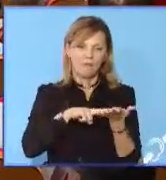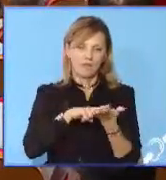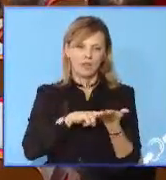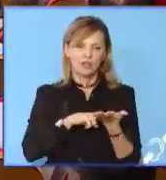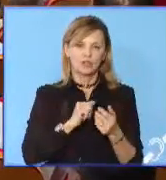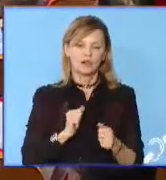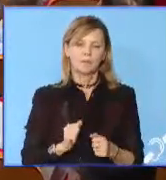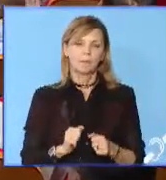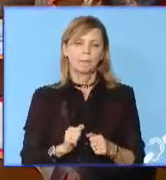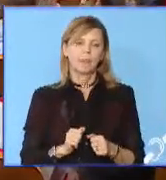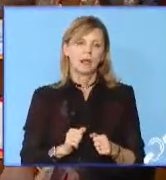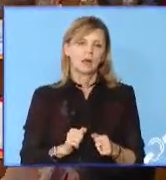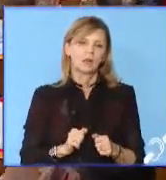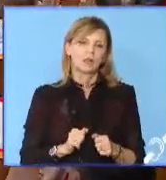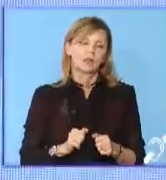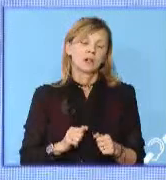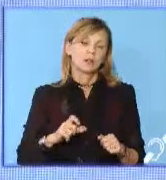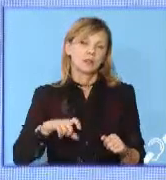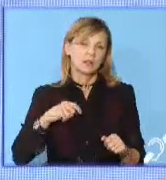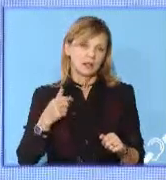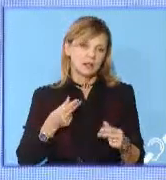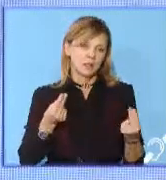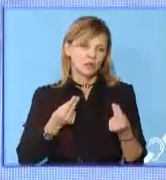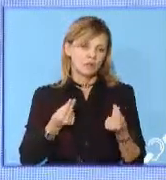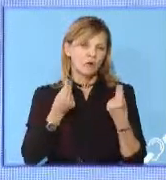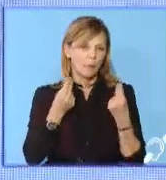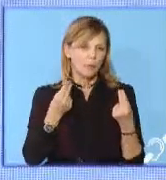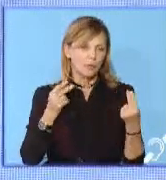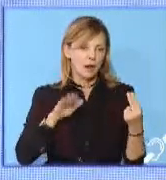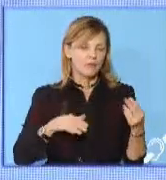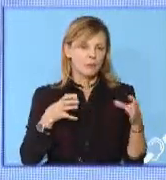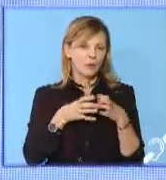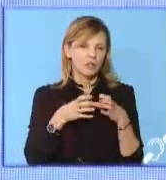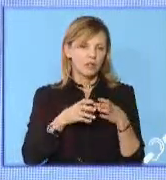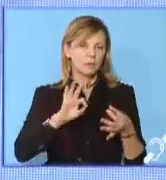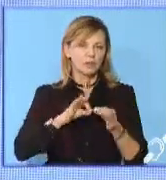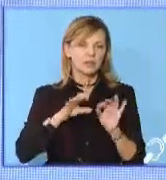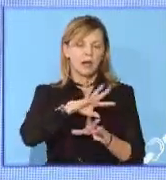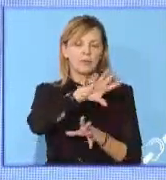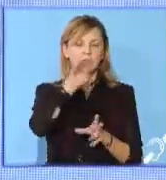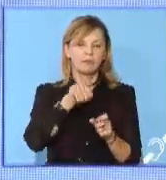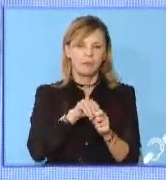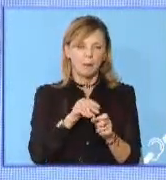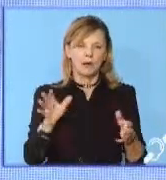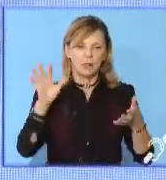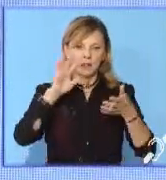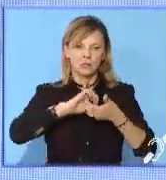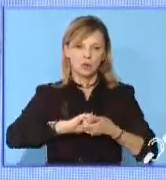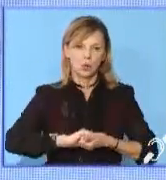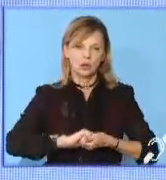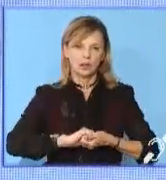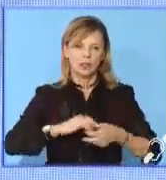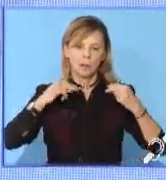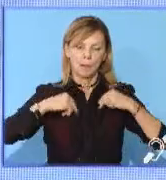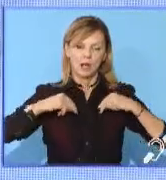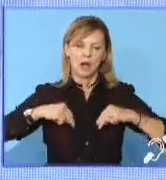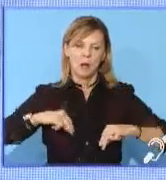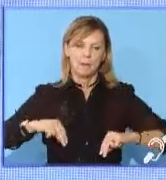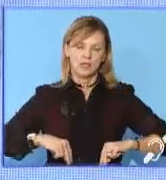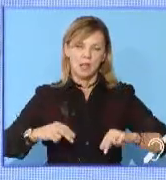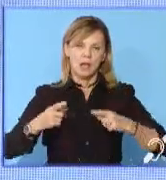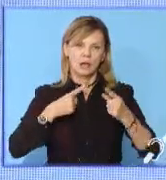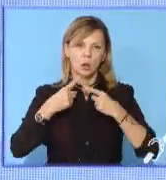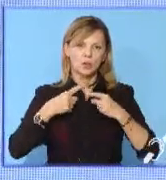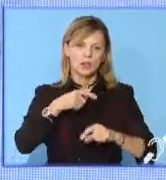Bine faci, bine găsești este o stare de spirit. Echipa aceasta înseamnă și familie, înseamnă solidaritate. Parlamentarii,